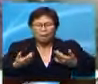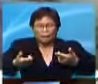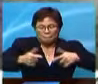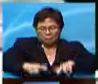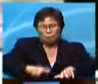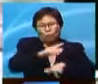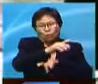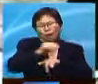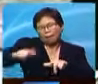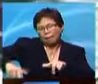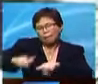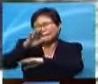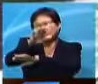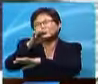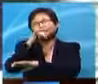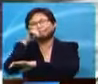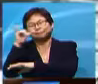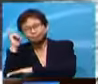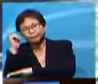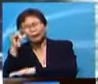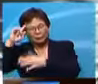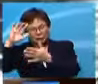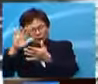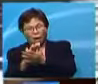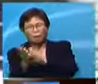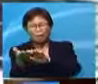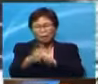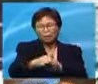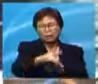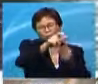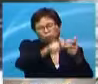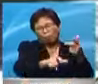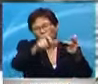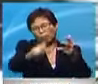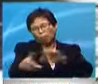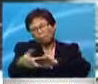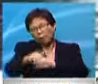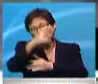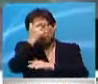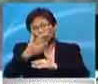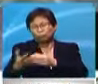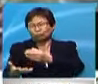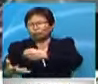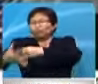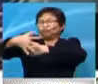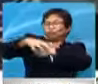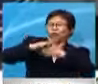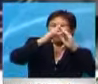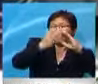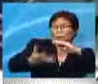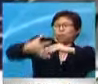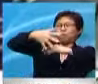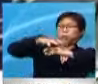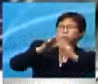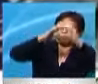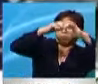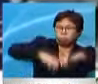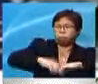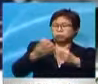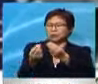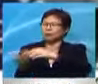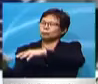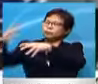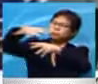kebumin lewat petang semalam yang dipercayai meragut beberapa nyawa akibat tertimbus setelah rumah mereka roboh di hempap tanah